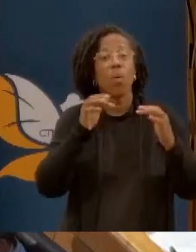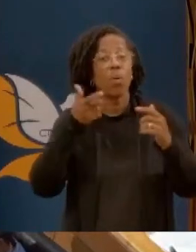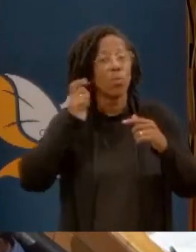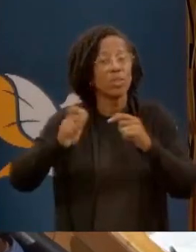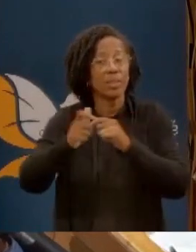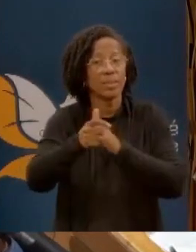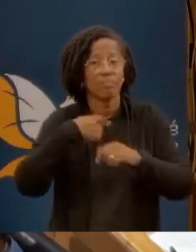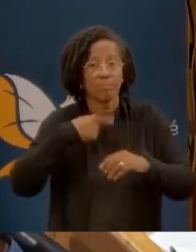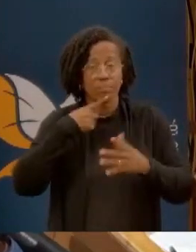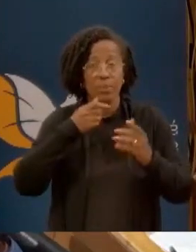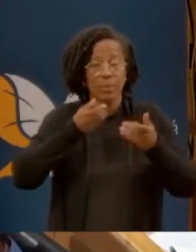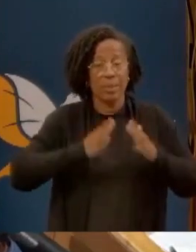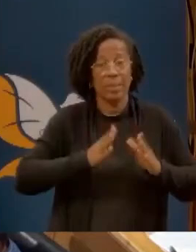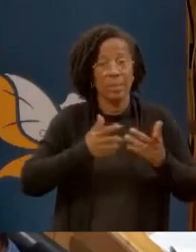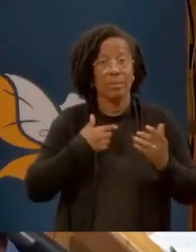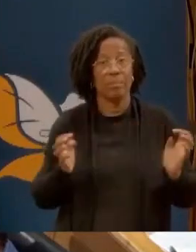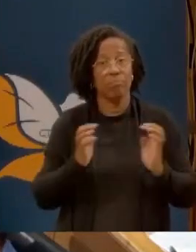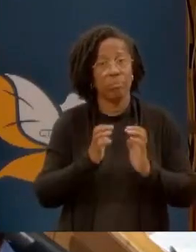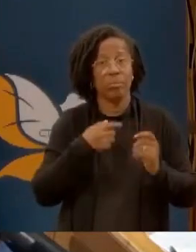logistique et c'est un avis favorable.